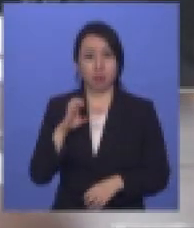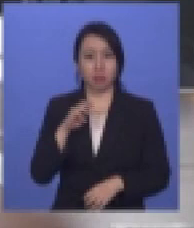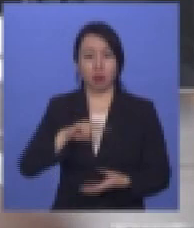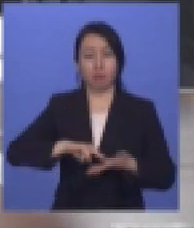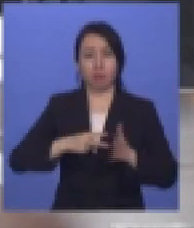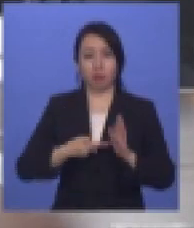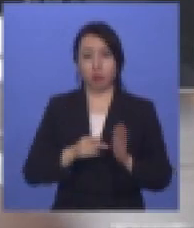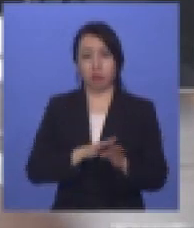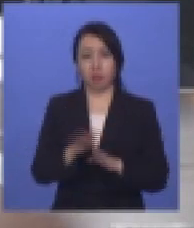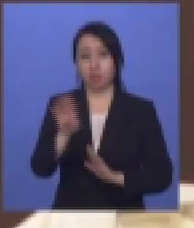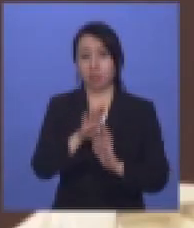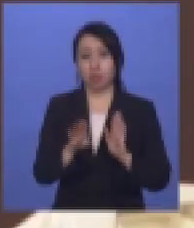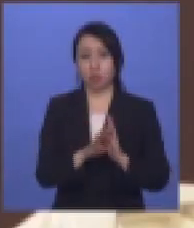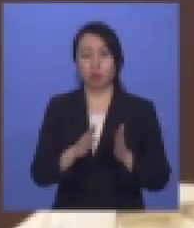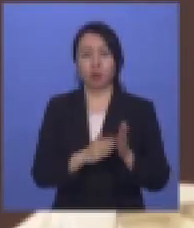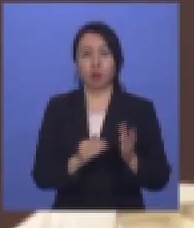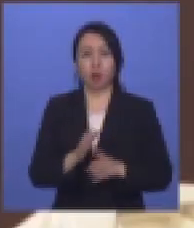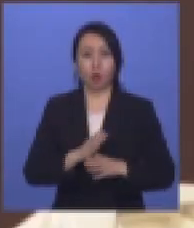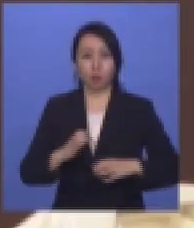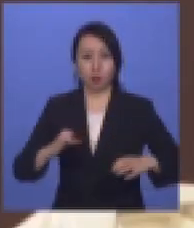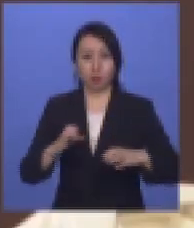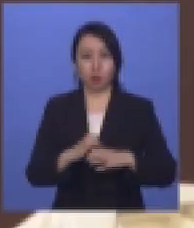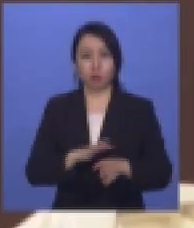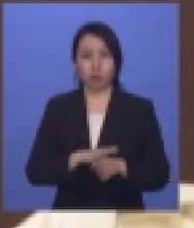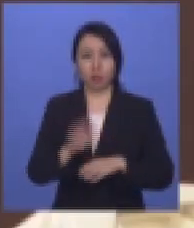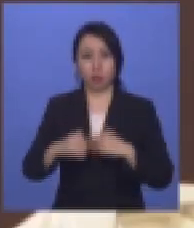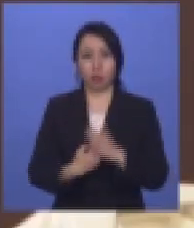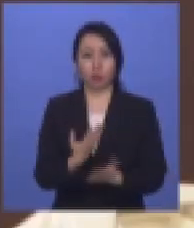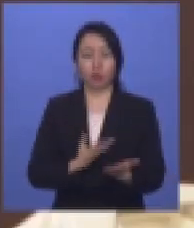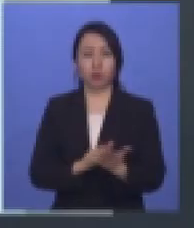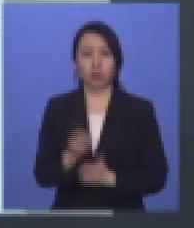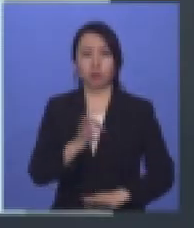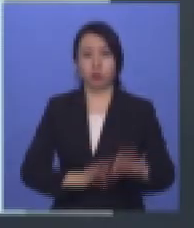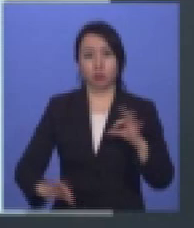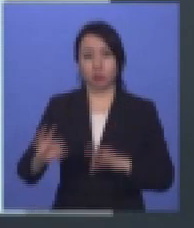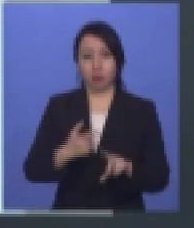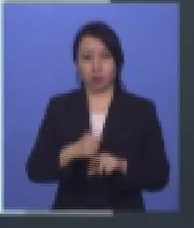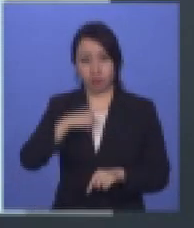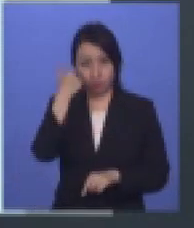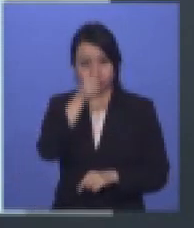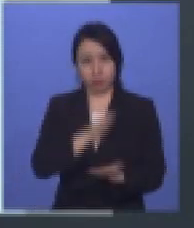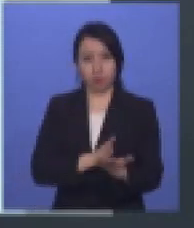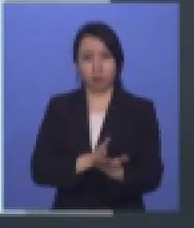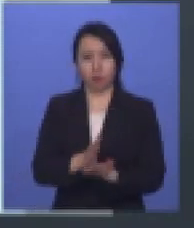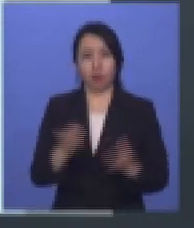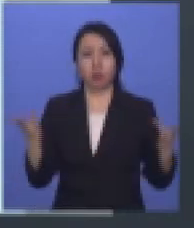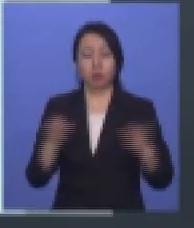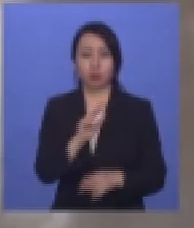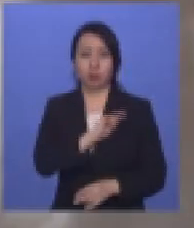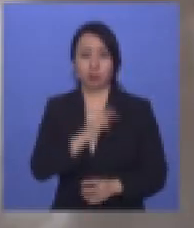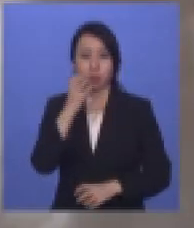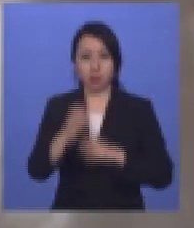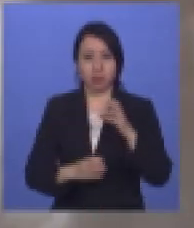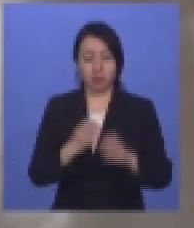планируется реализация задачи по привлечению крупных корпораций и осуществления новых инвестиционных проектов в этом направлении